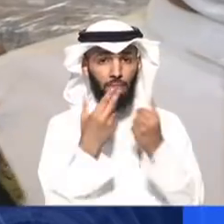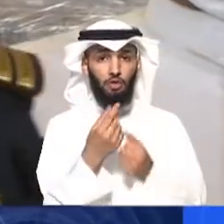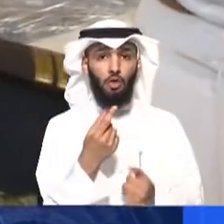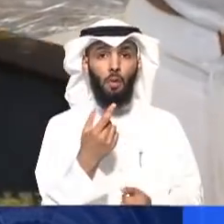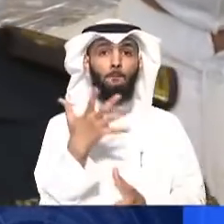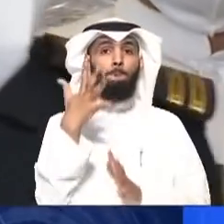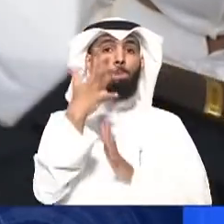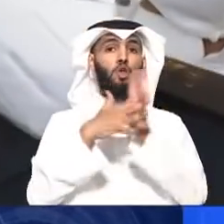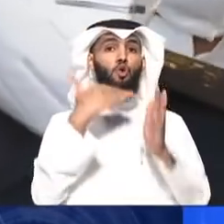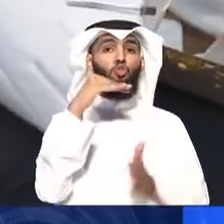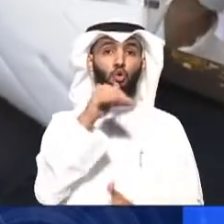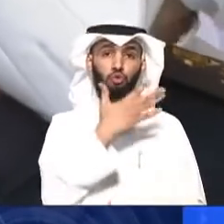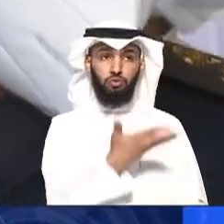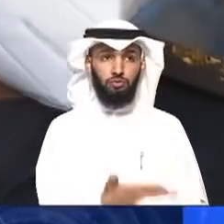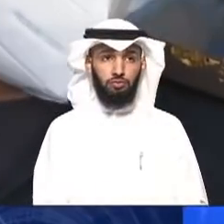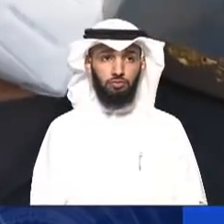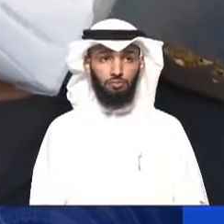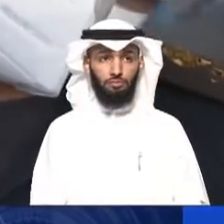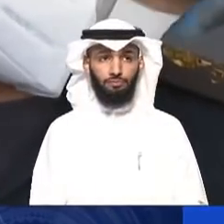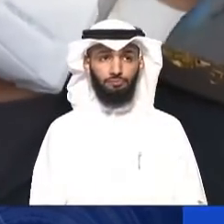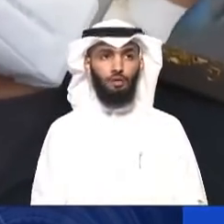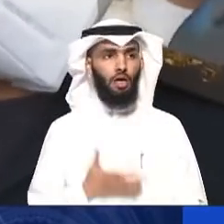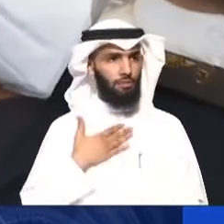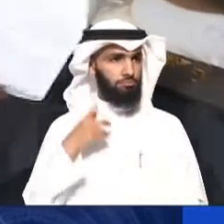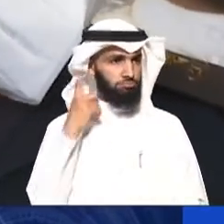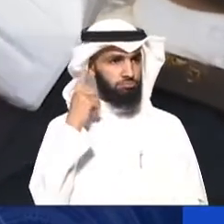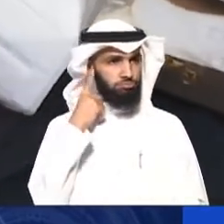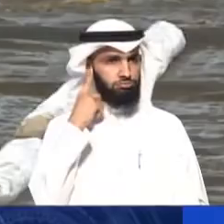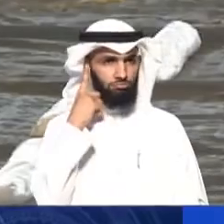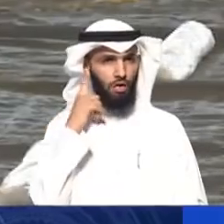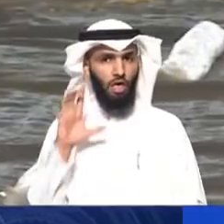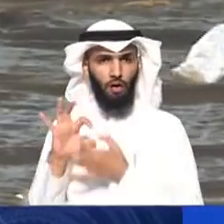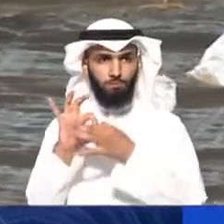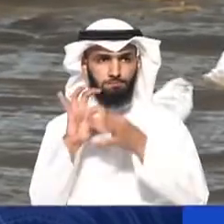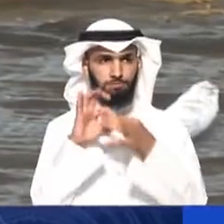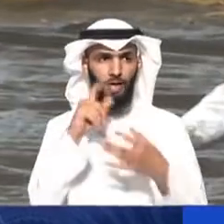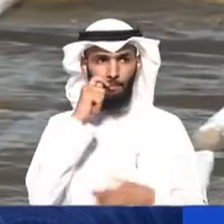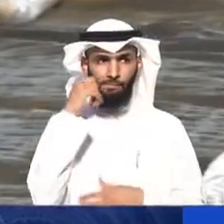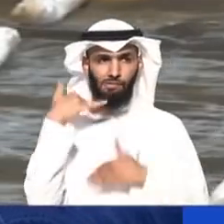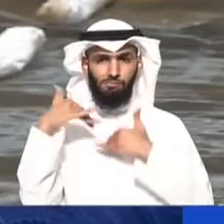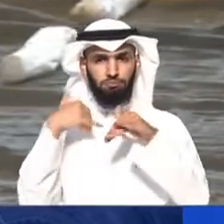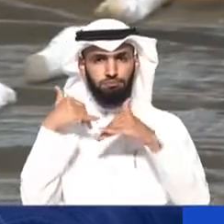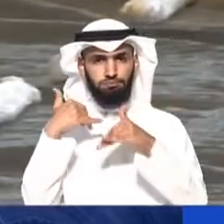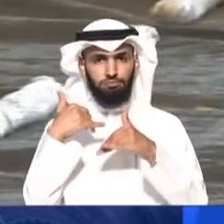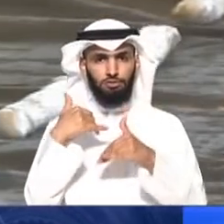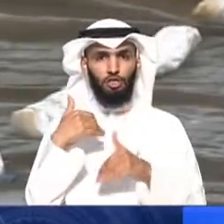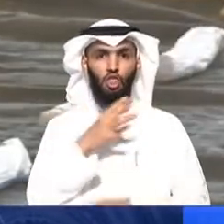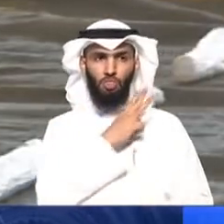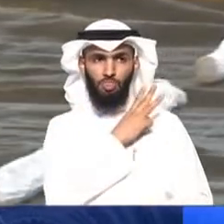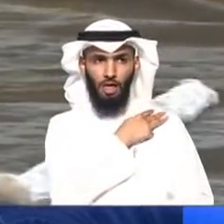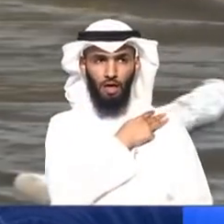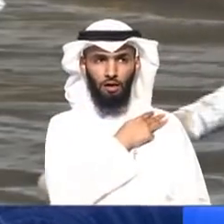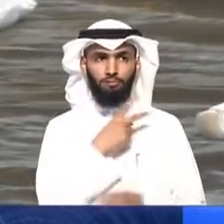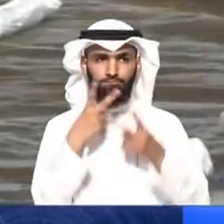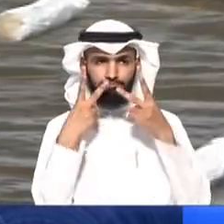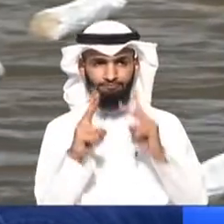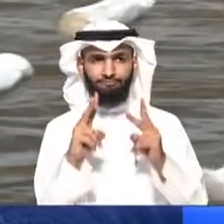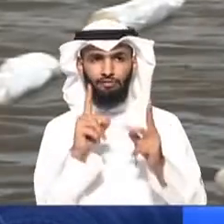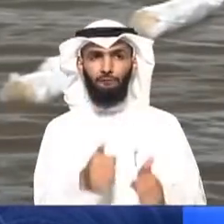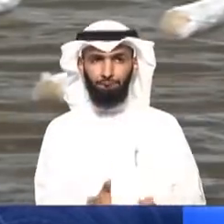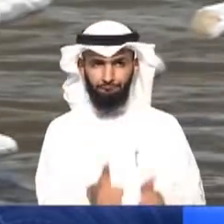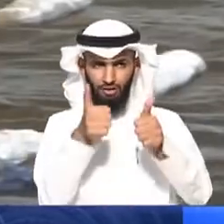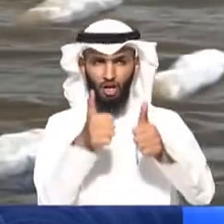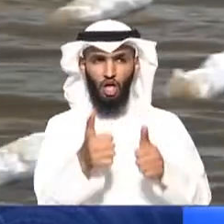حقيقة هذه الضبطية وصلتنا معلومة من مصادرنا السرية حق أحد ضباطنا المجتهدين، صراحة صدرنا